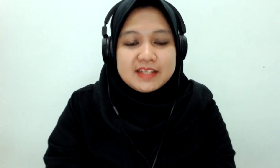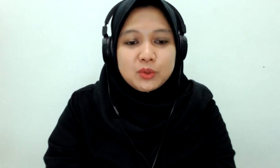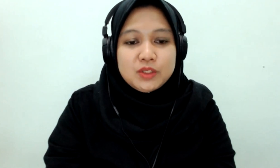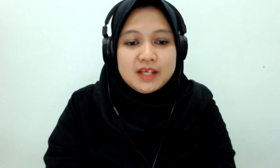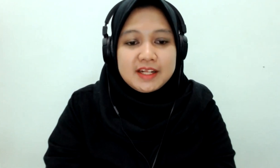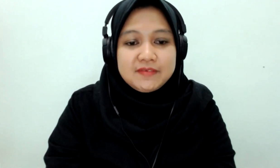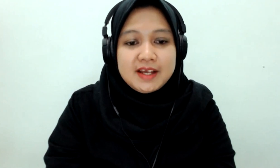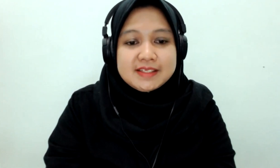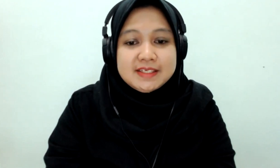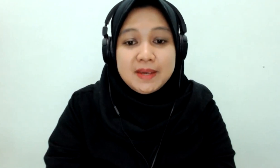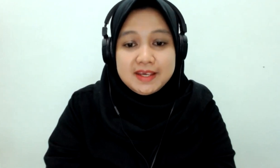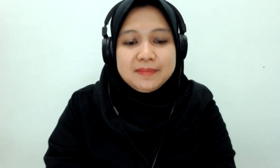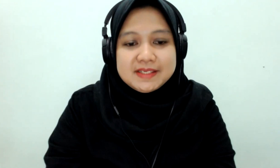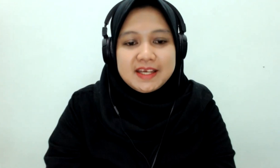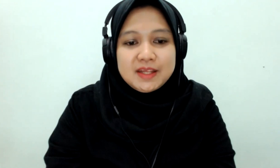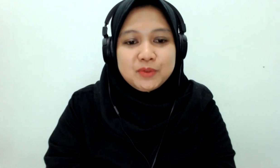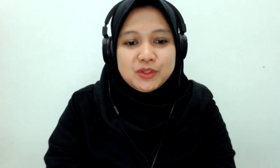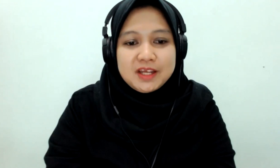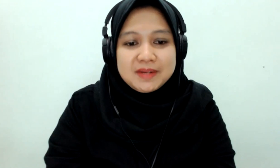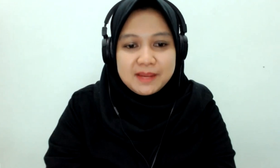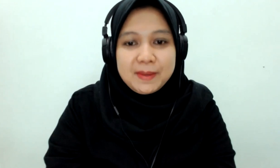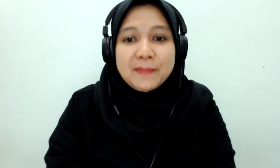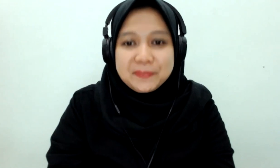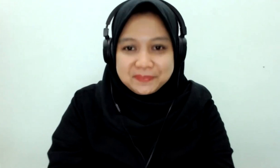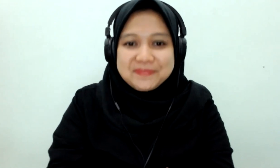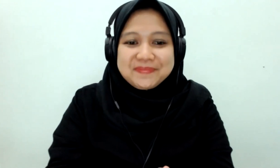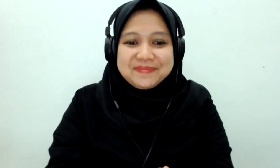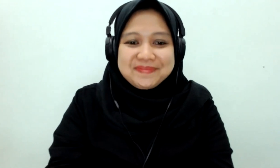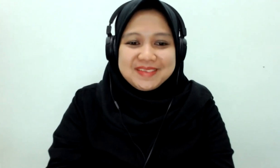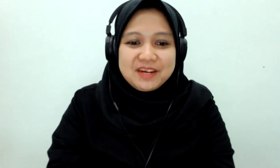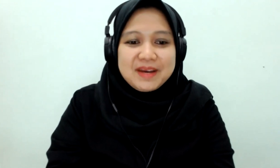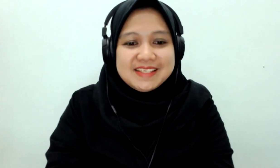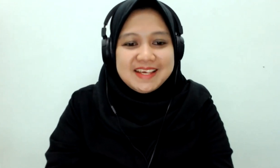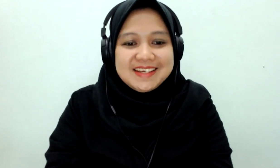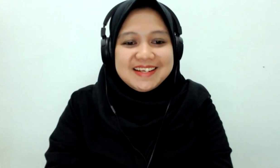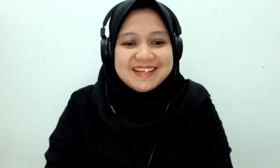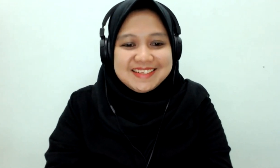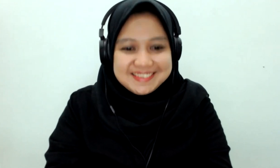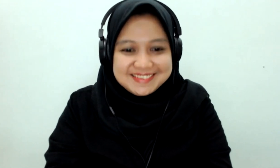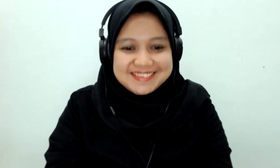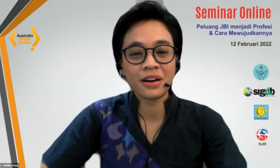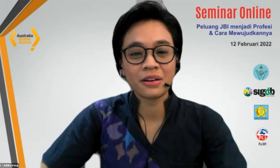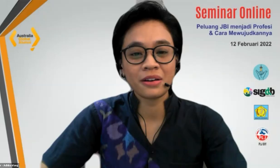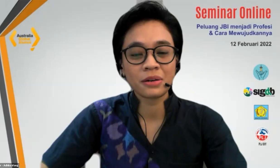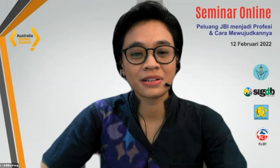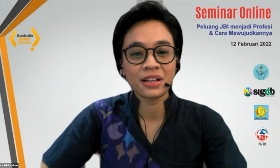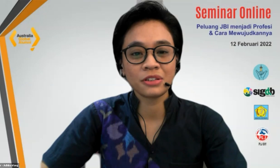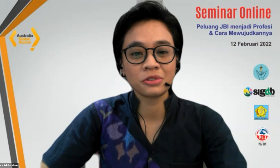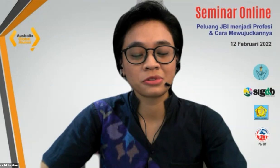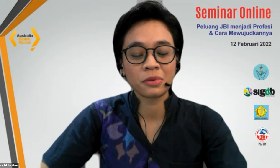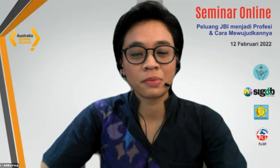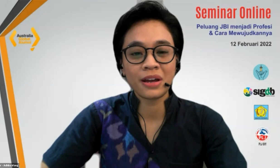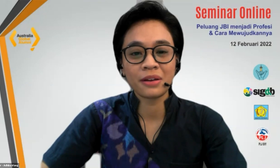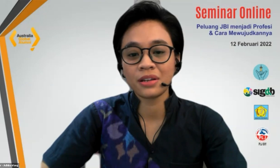salah satunya sertifikasi cbib bisa kita wujudkan pertama Terima kasih ya Perbedaan Bukan